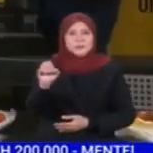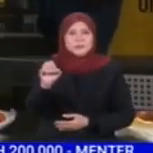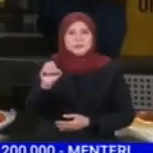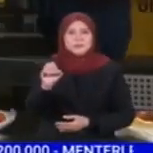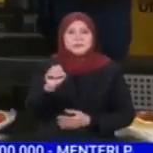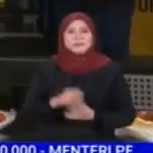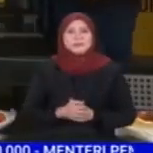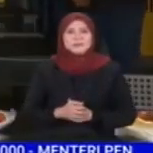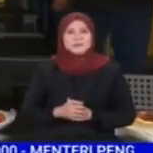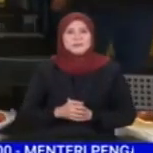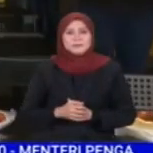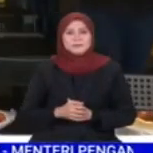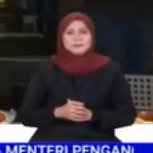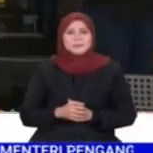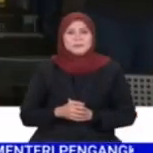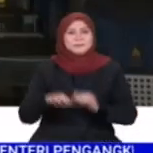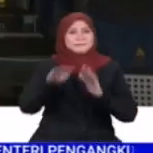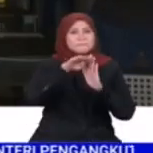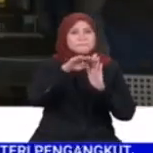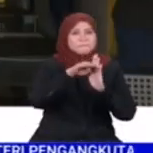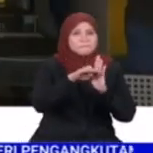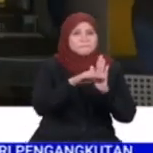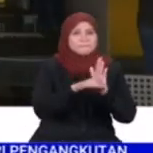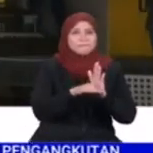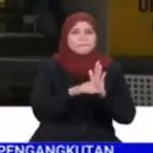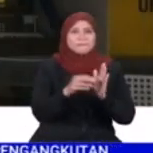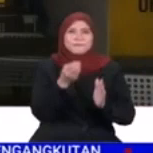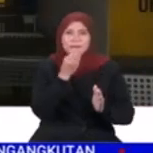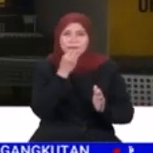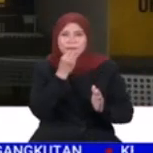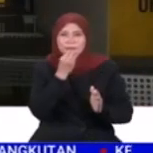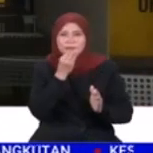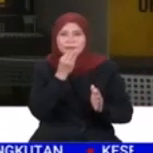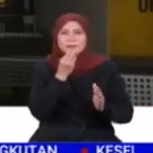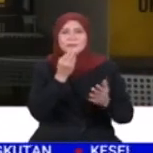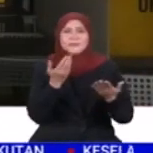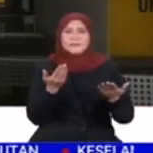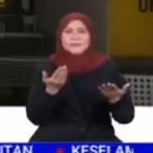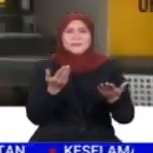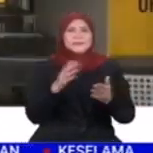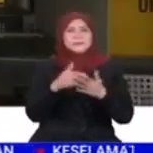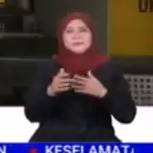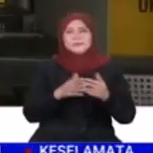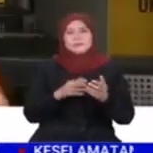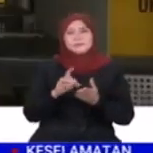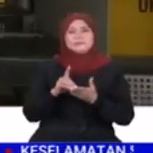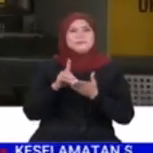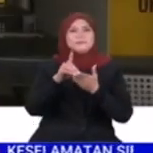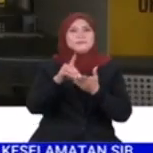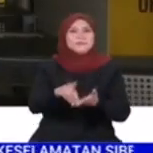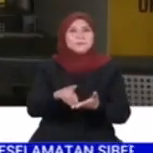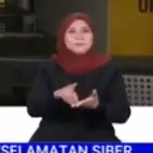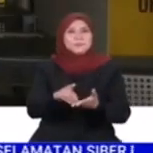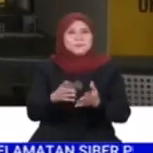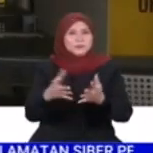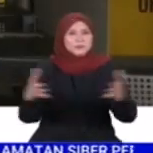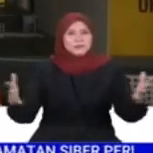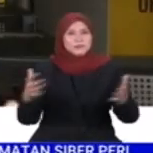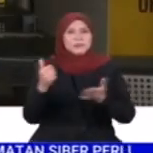Rahmah ni kita profitnya agak kurang, tapi kita move kepada sedekah, kita dapat banyak